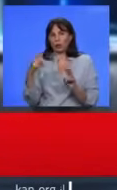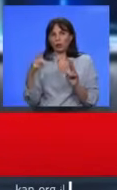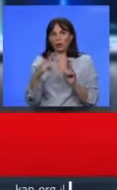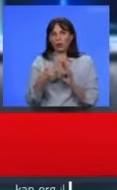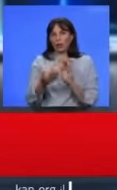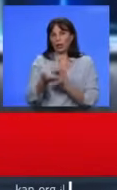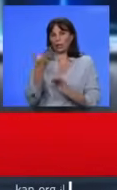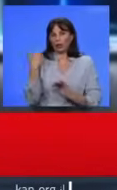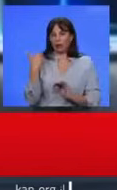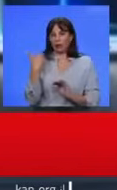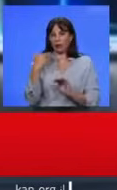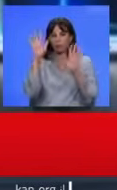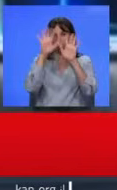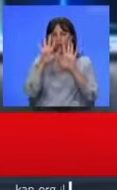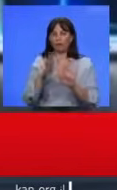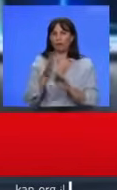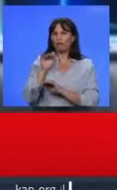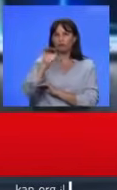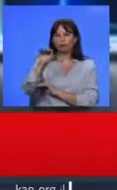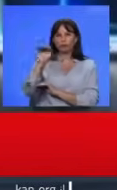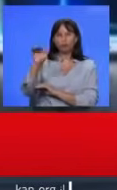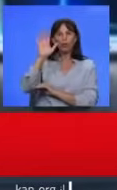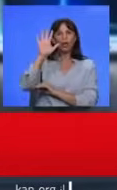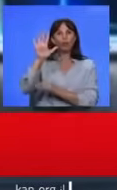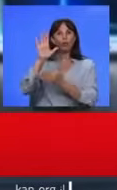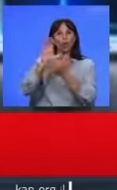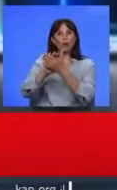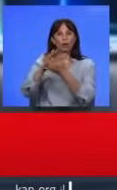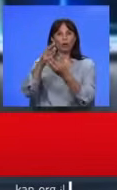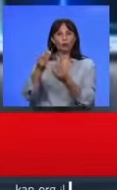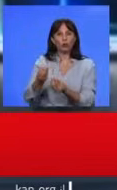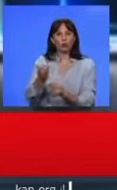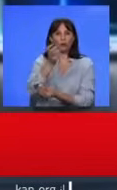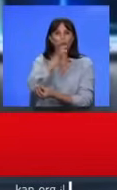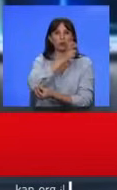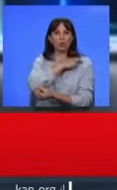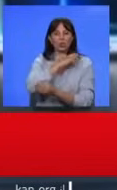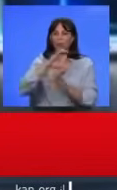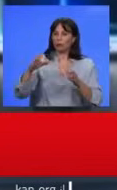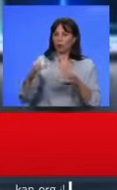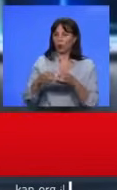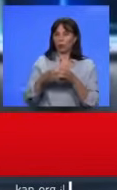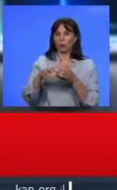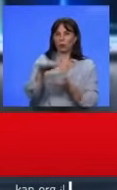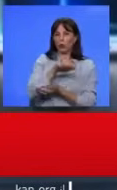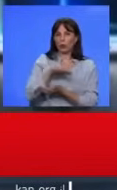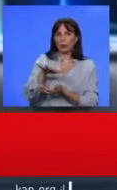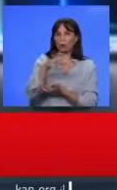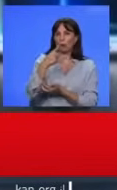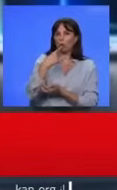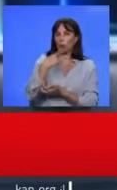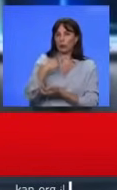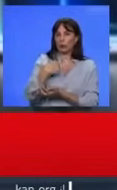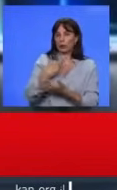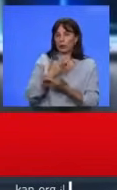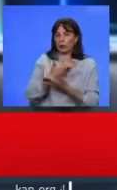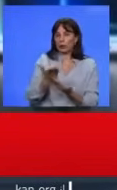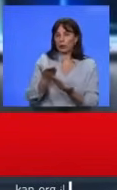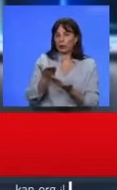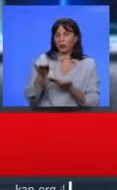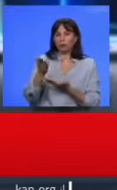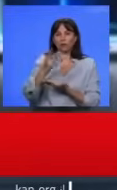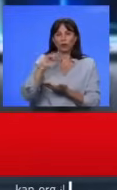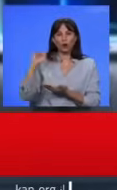השידור לחמישה חברים טובים שלי, כולם קציני החם מחוזיים, שכל השירות